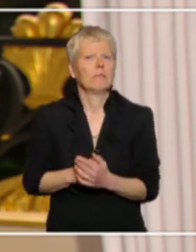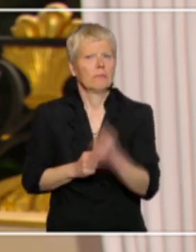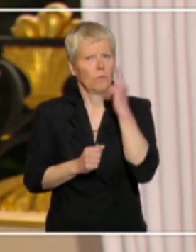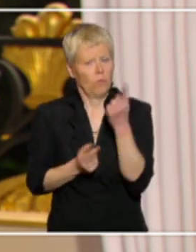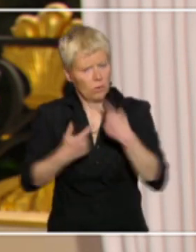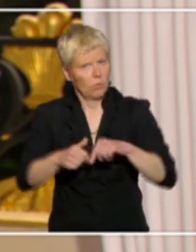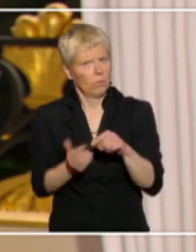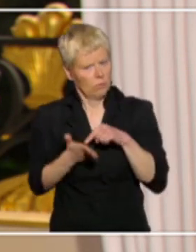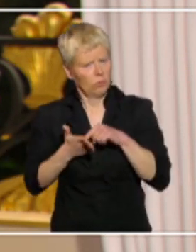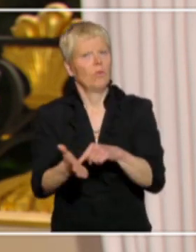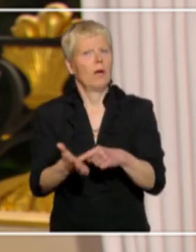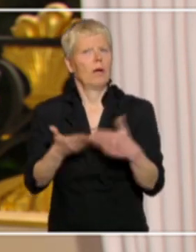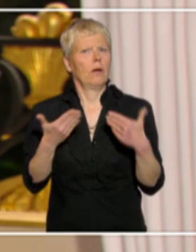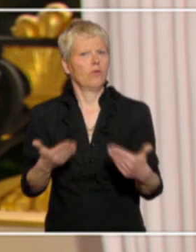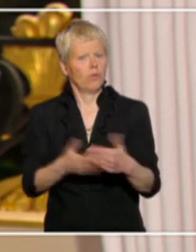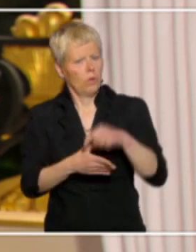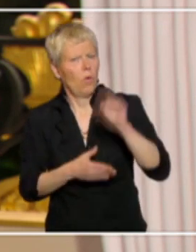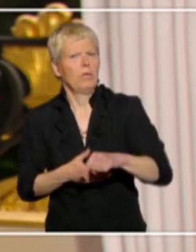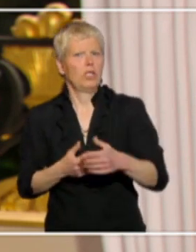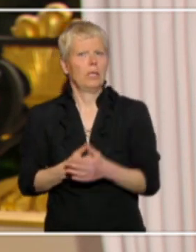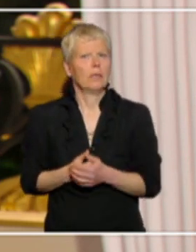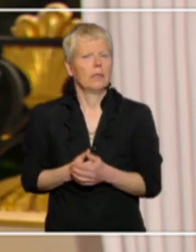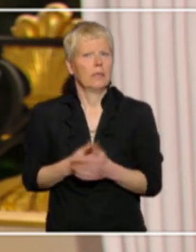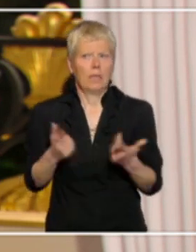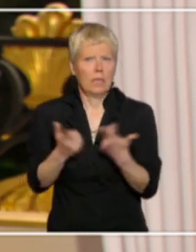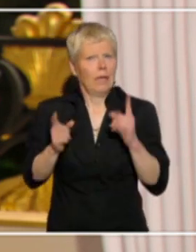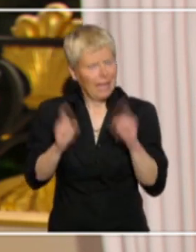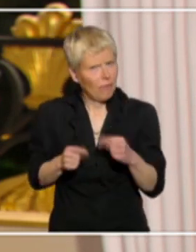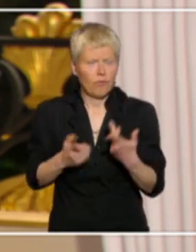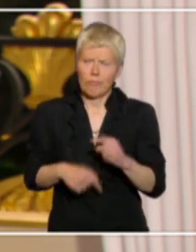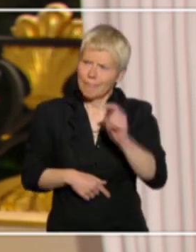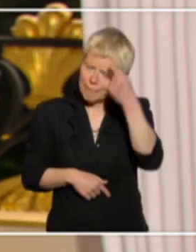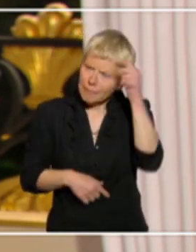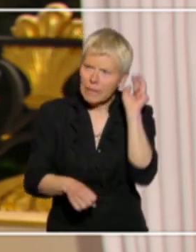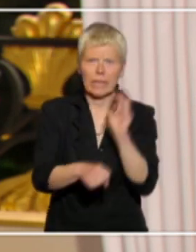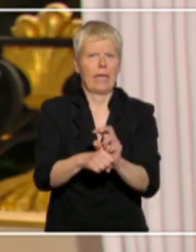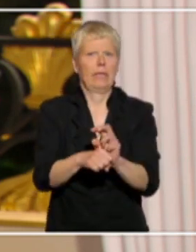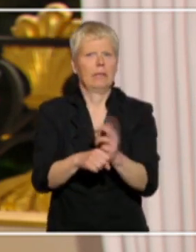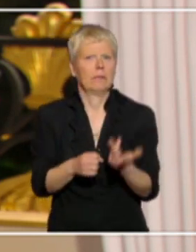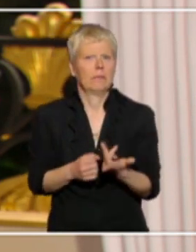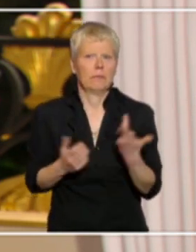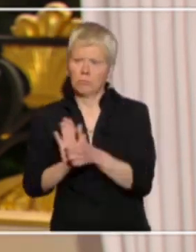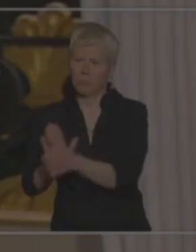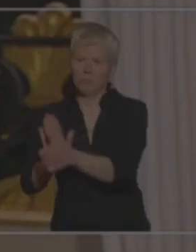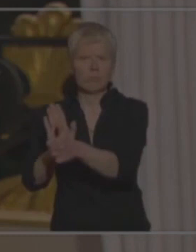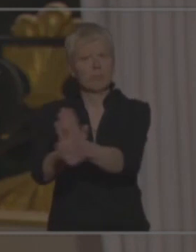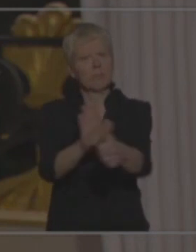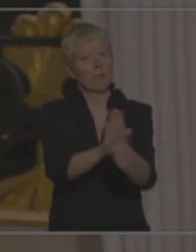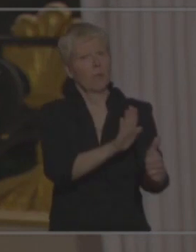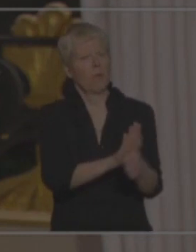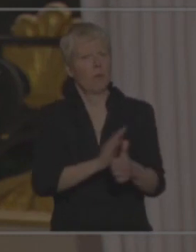devoir aujourd'hui et c'est celui qu'il nous faut avoir en tête rien de moins